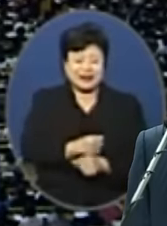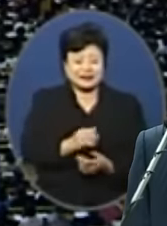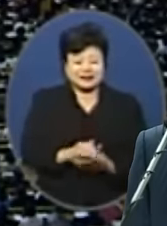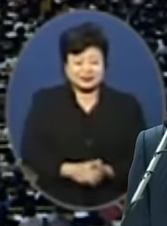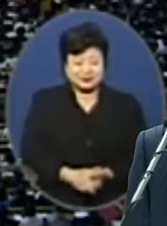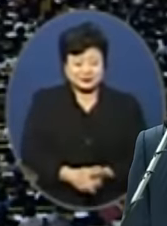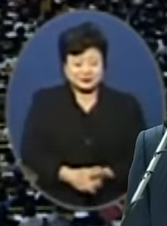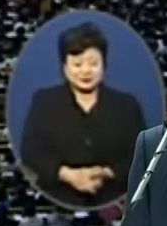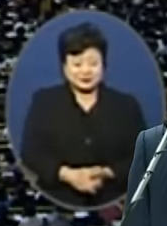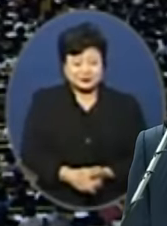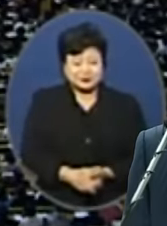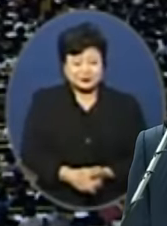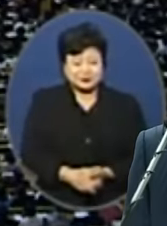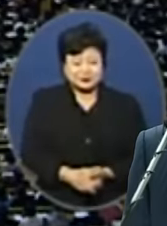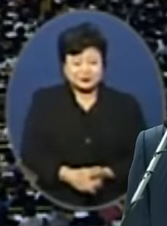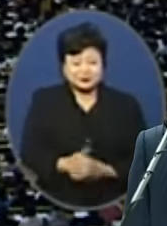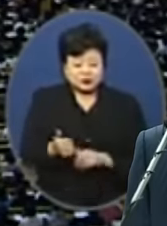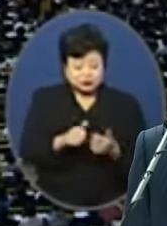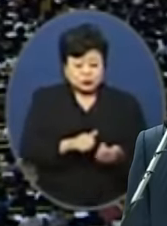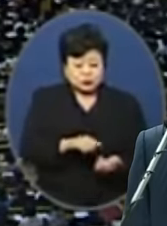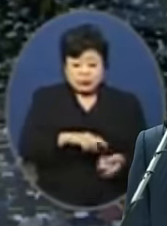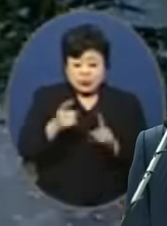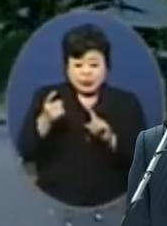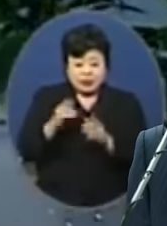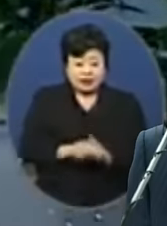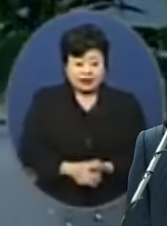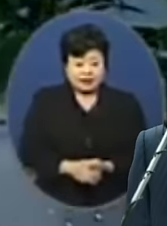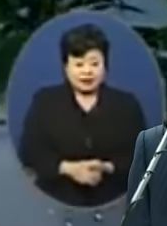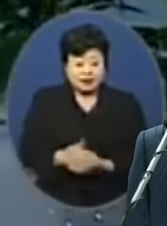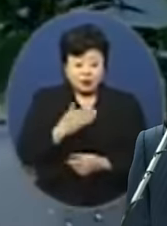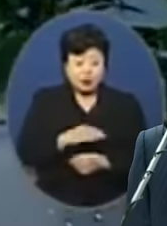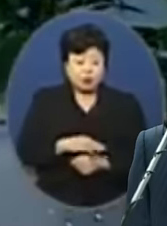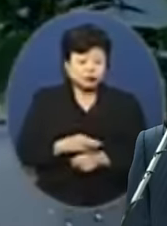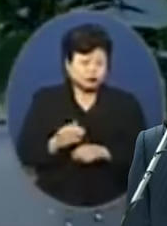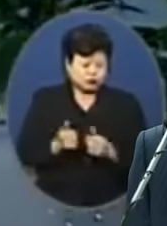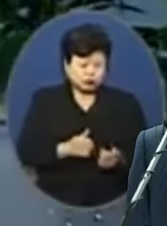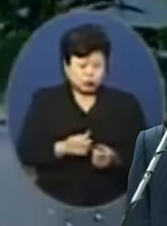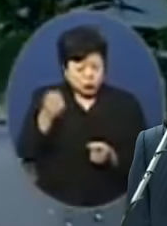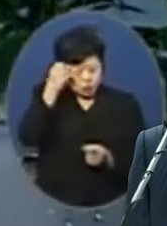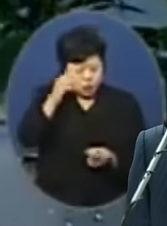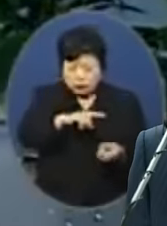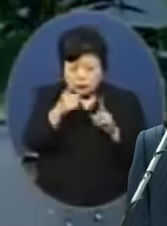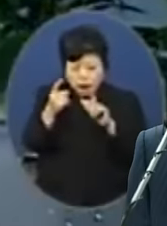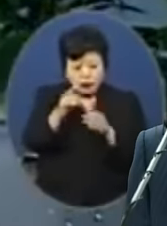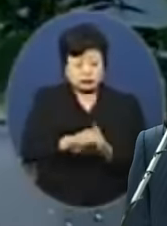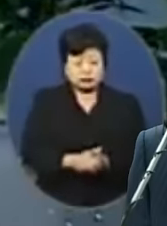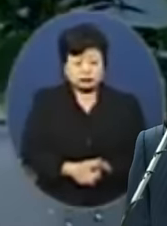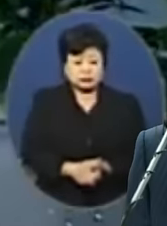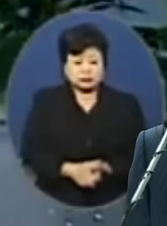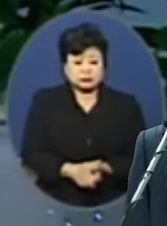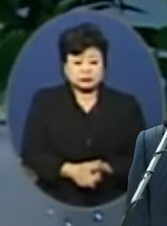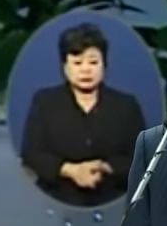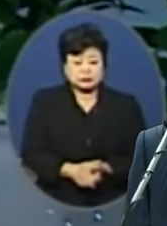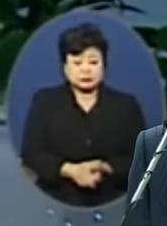아니하리라. 죽어도 산다. 육체는 죽어도 영혼은 사는 것을 말하는